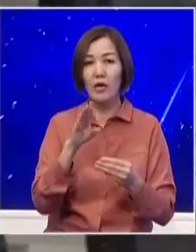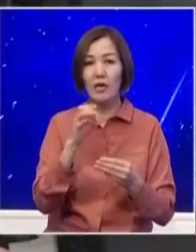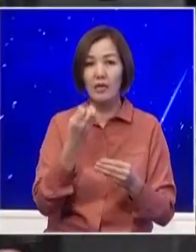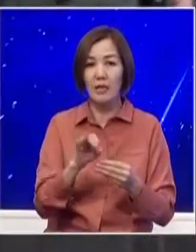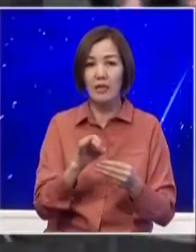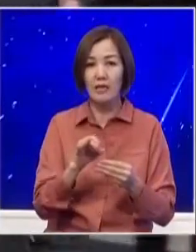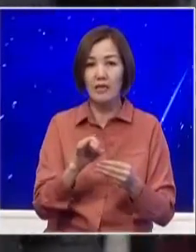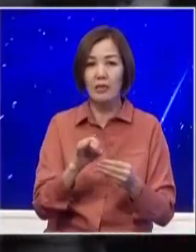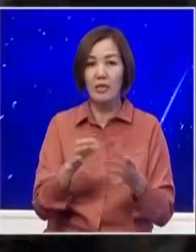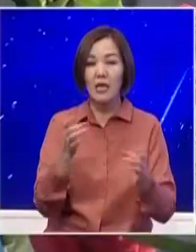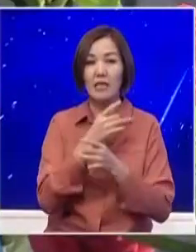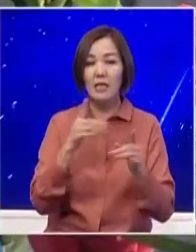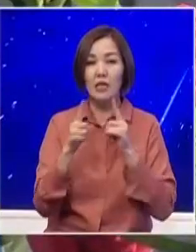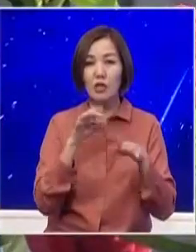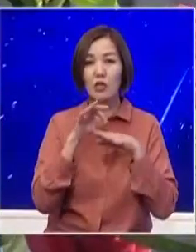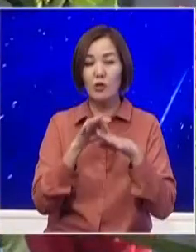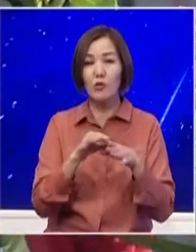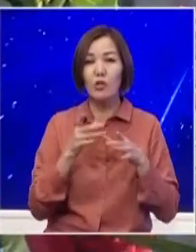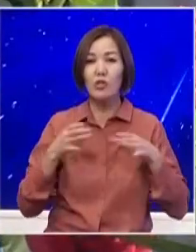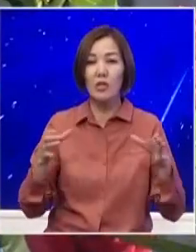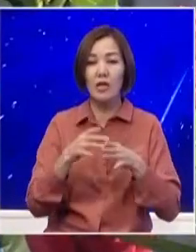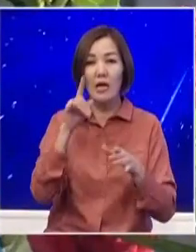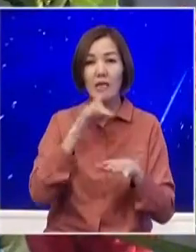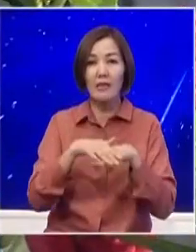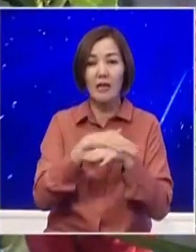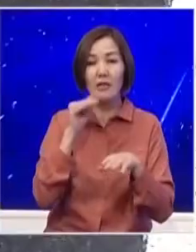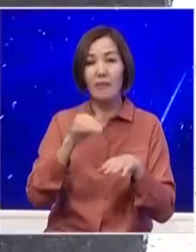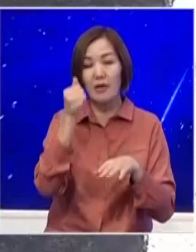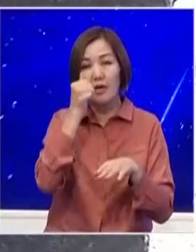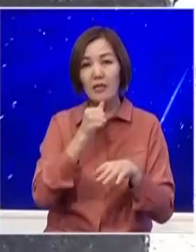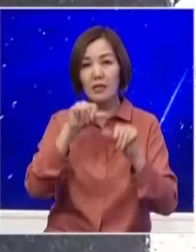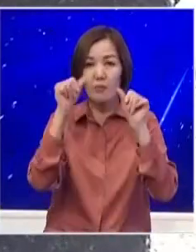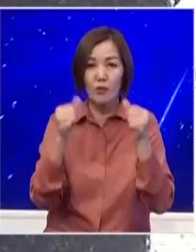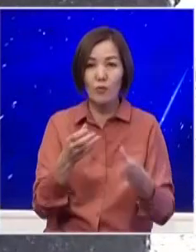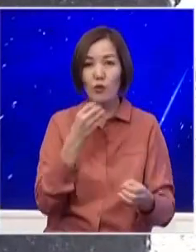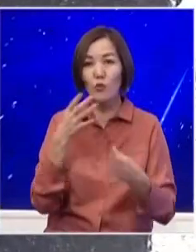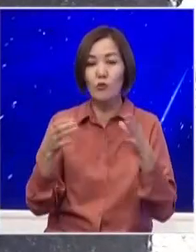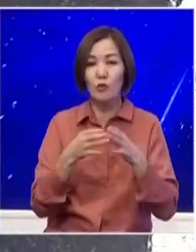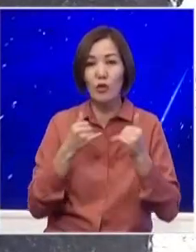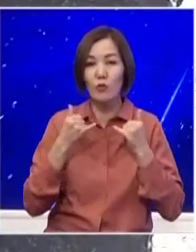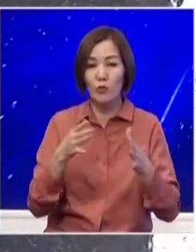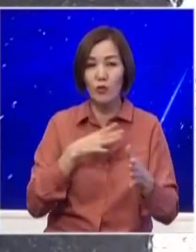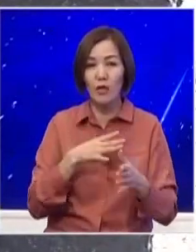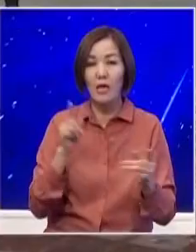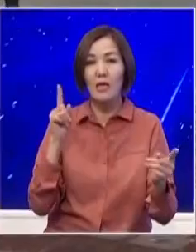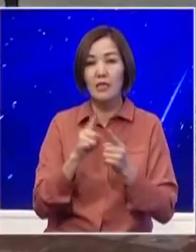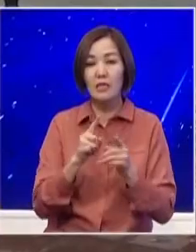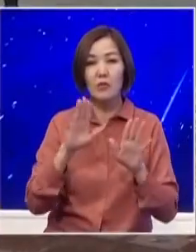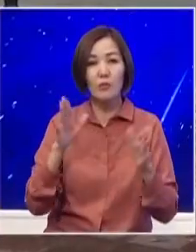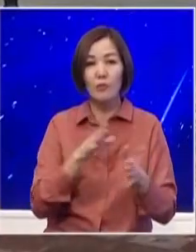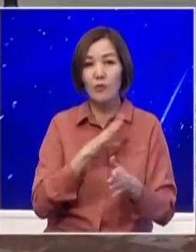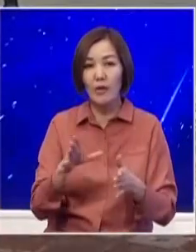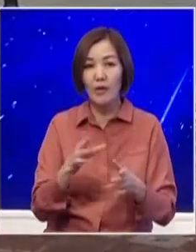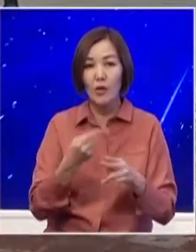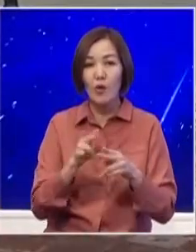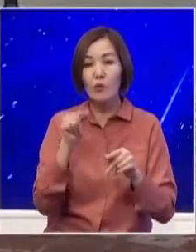тауының етегінде салтанатты жиын өтті. Жиналғандар қазақ халқына мың алғыс айту монументіне гүл шоқтарын қойды. Кездесу орны кездейсоқ таңдалмаған.